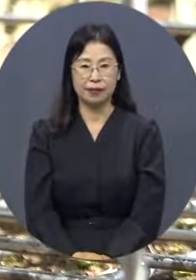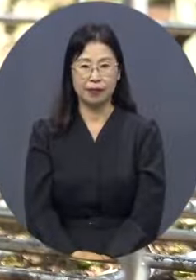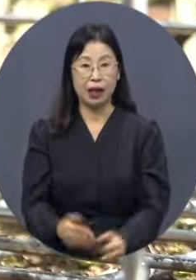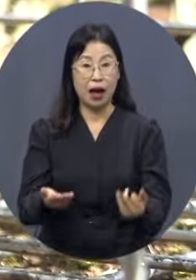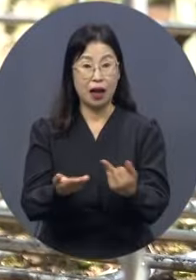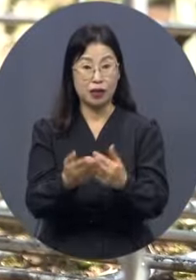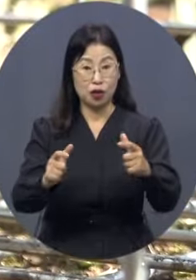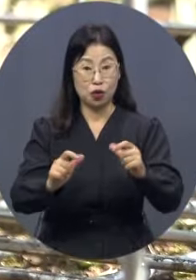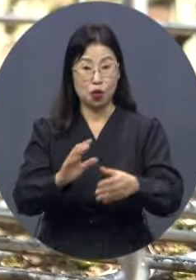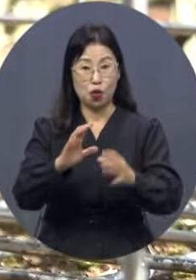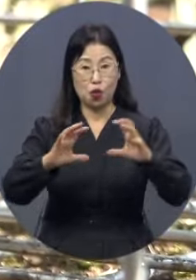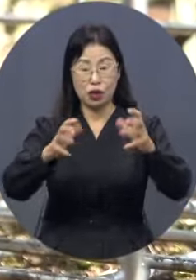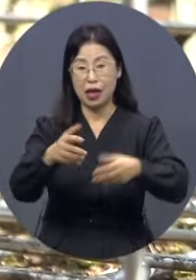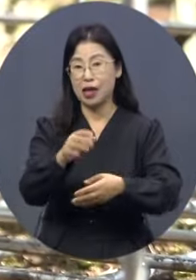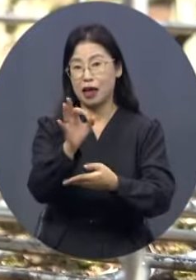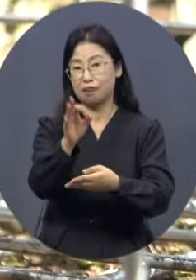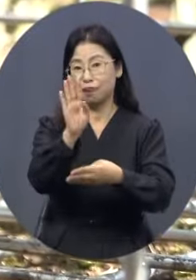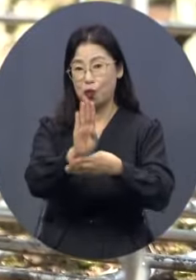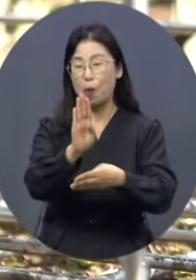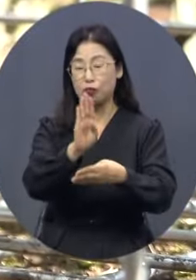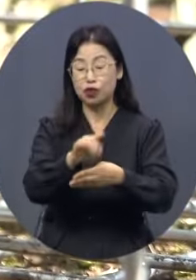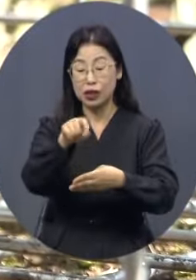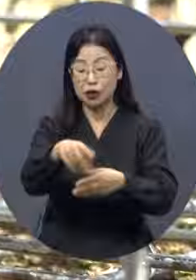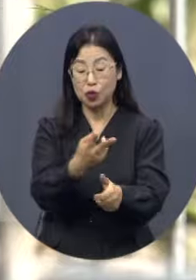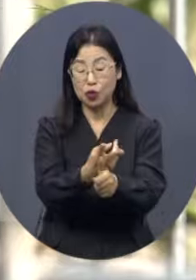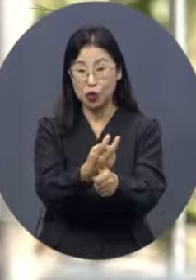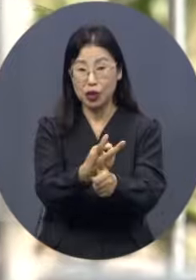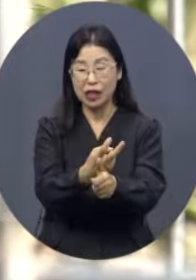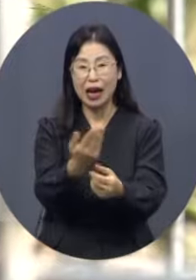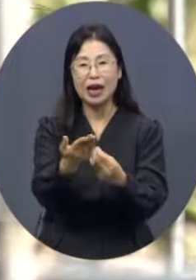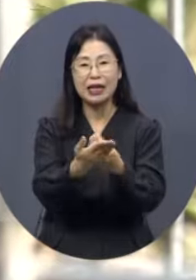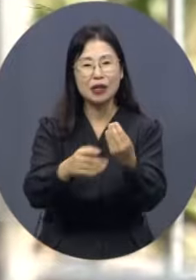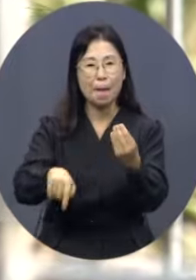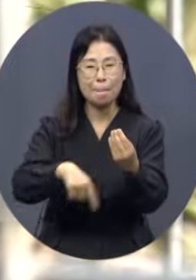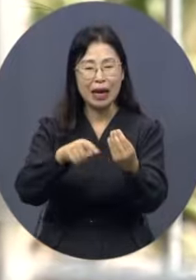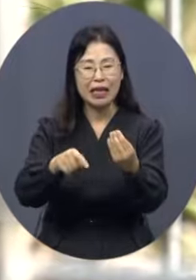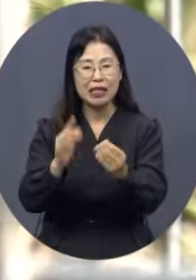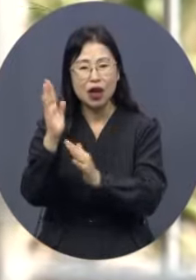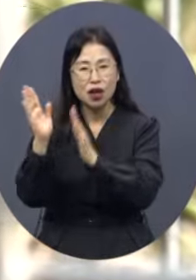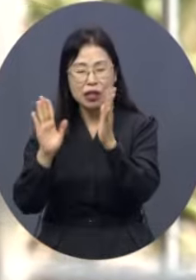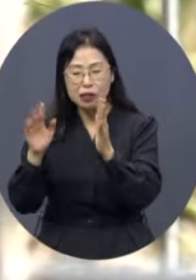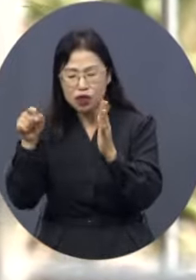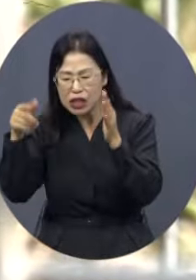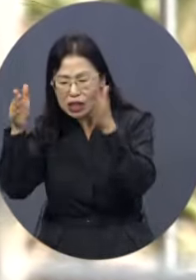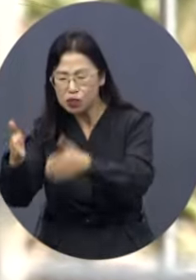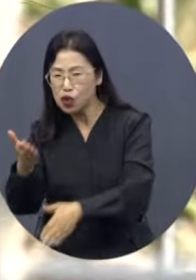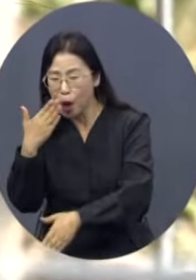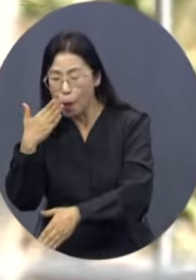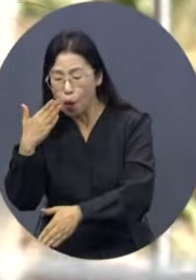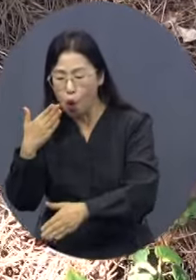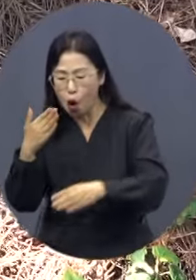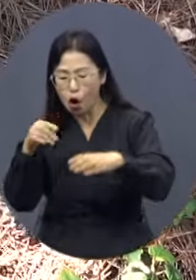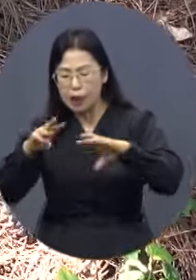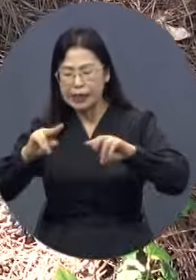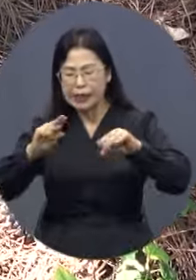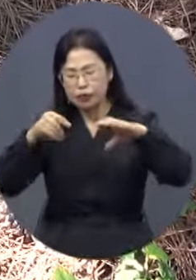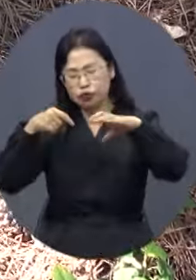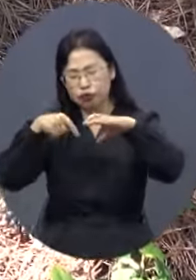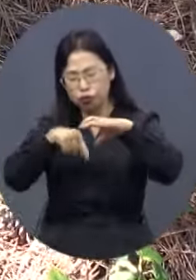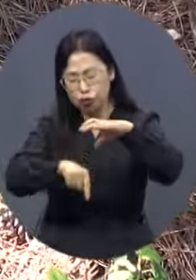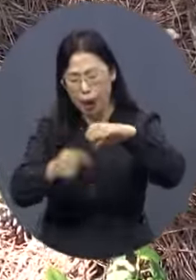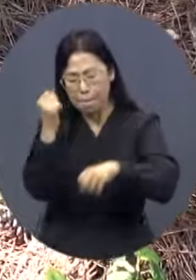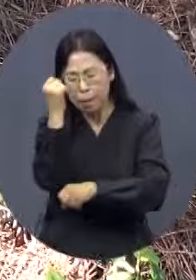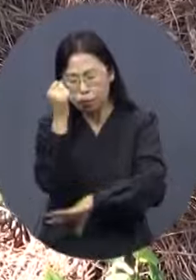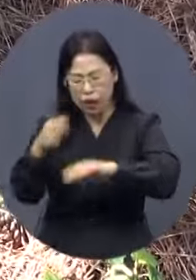제주도 세계 유산 본부는 범섬에 있는 토끼들이 섬에서 자라는 자생 식물을 갉아먹고 구를 파면서 뿌리까지 파헤치는